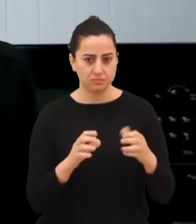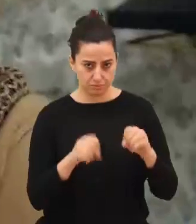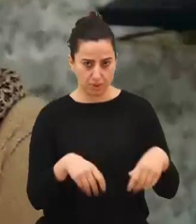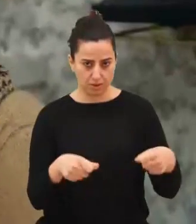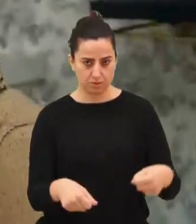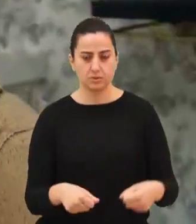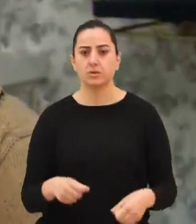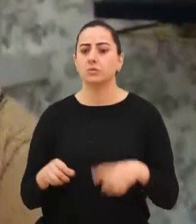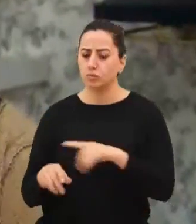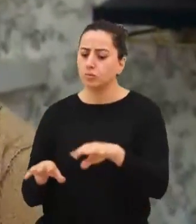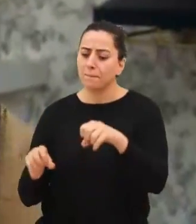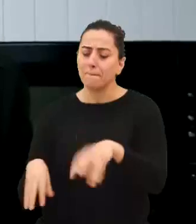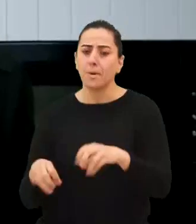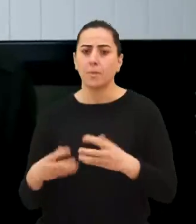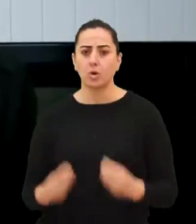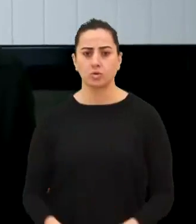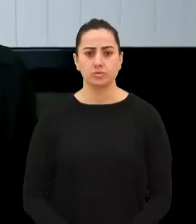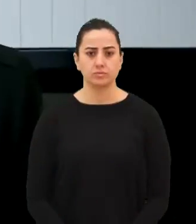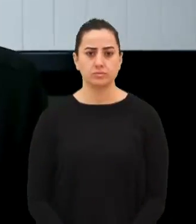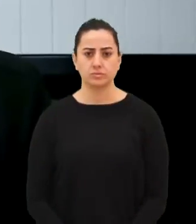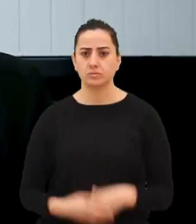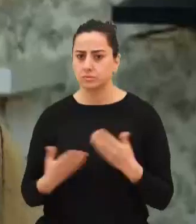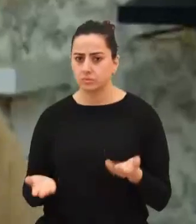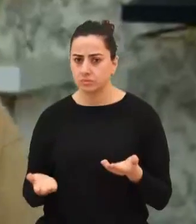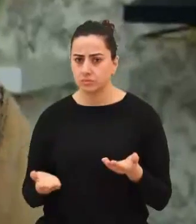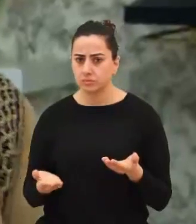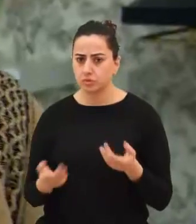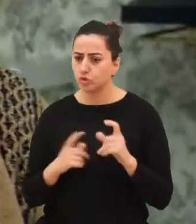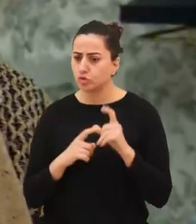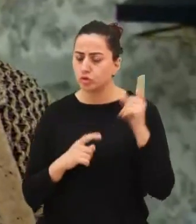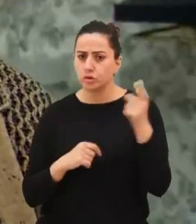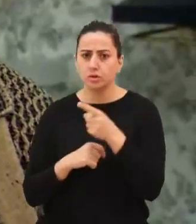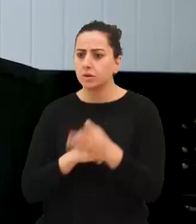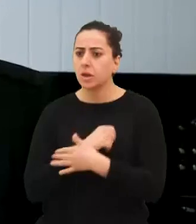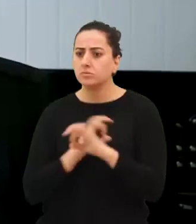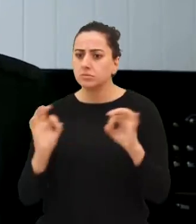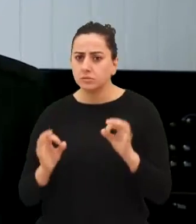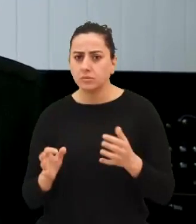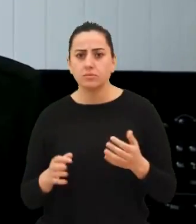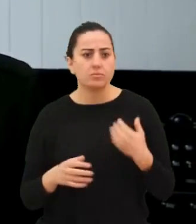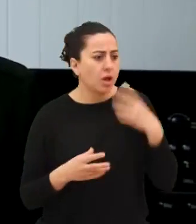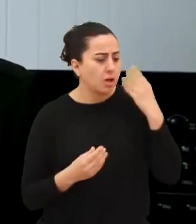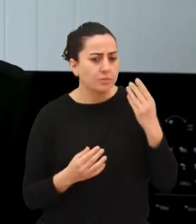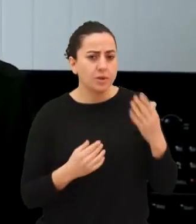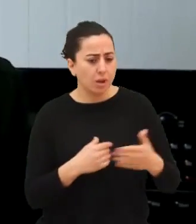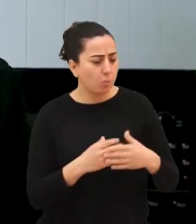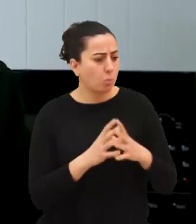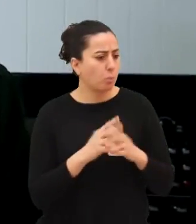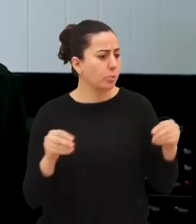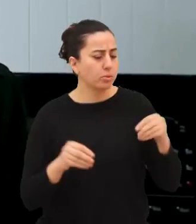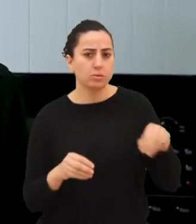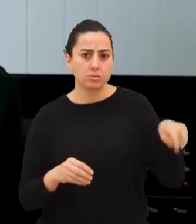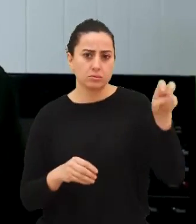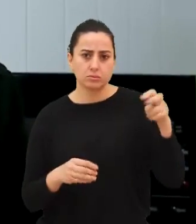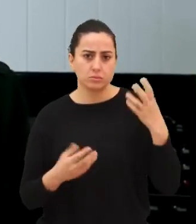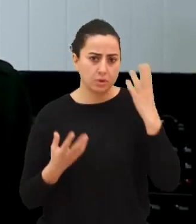bırakayım mı? Siz böyle bırakın, bırakın, bırakın. İyi de şey, Şükrü size yardımcı olmuyor mu? Ya ben de anlamadım ki, yardım ediyordu, bir anda gözden